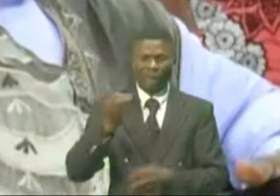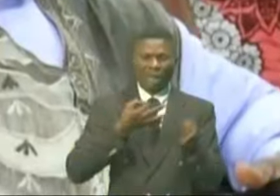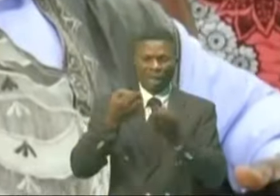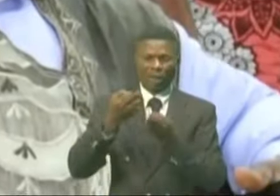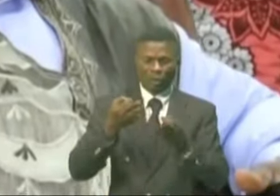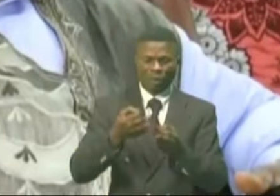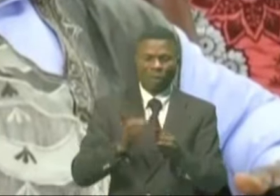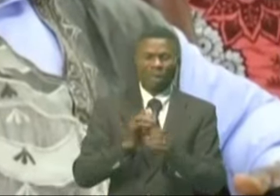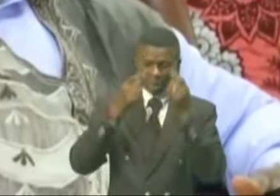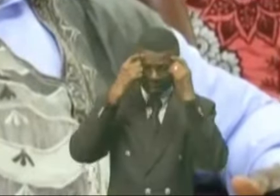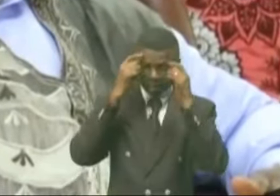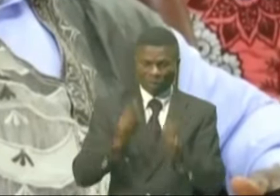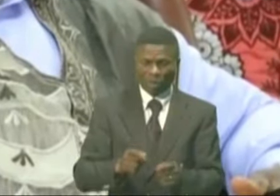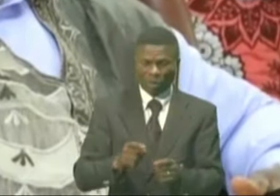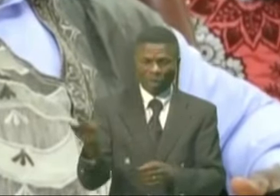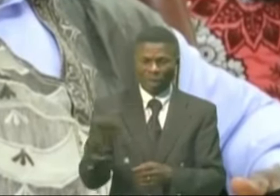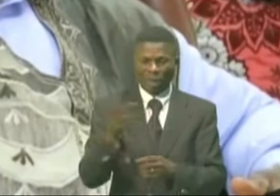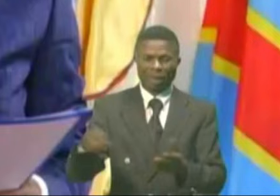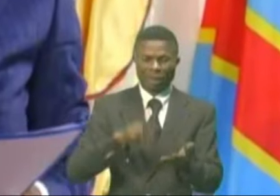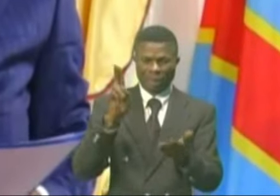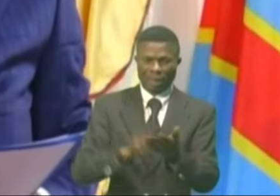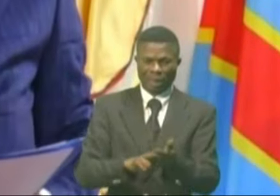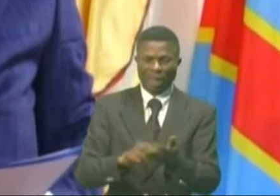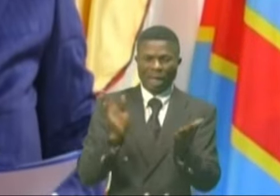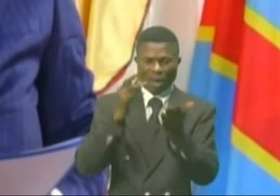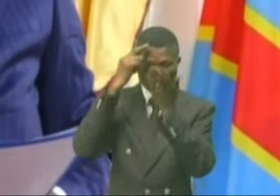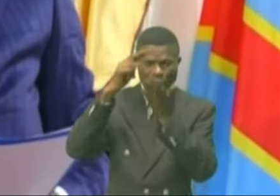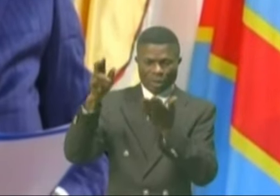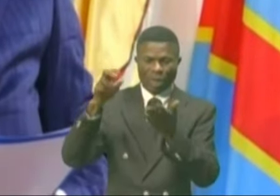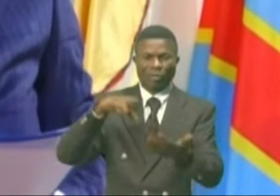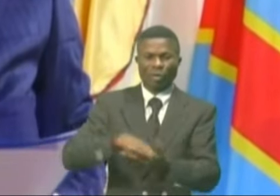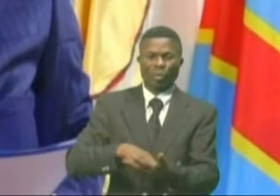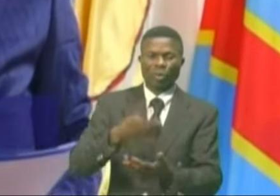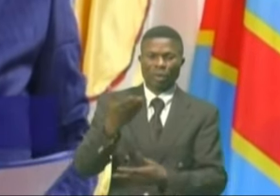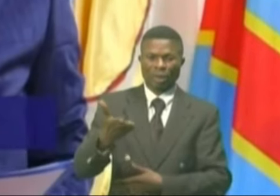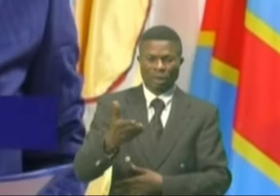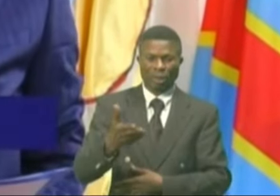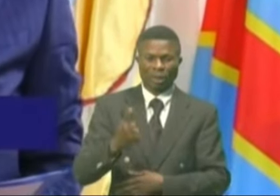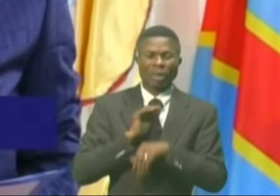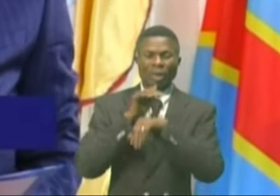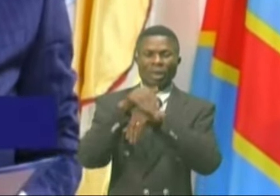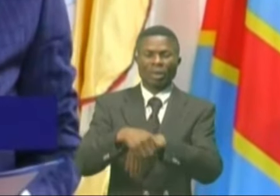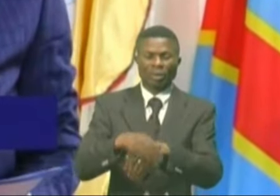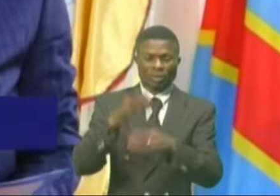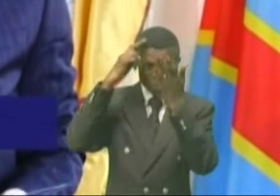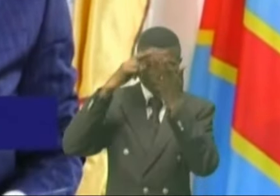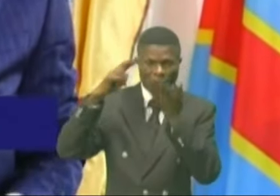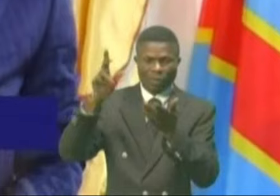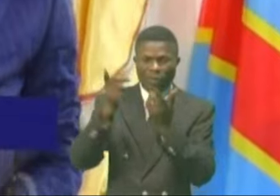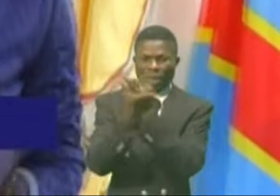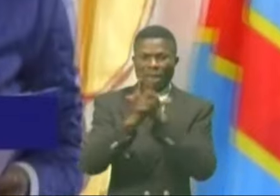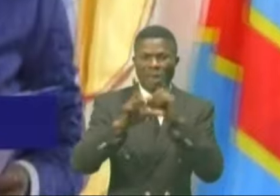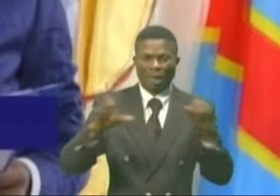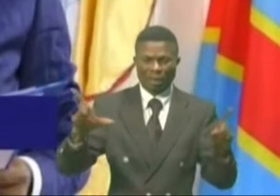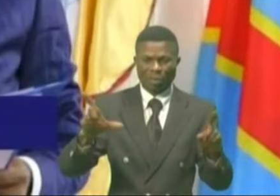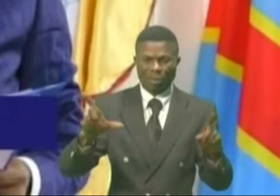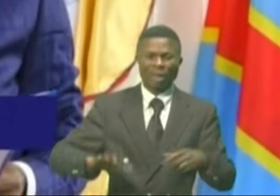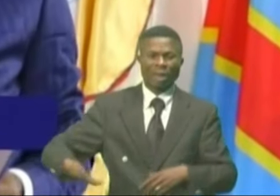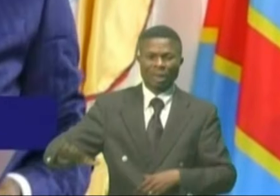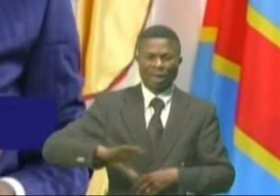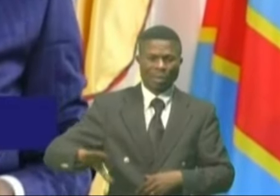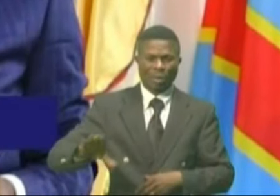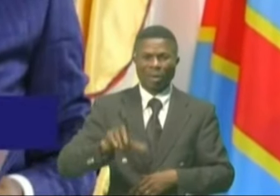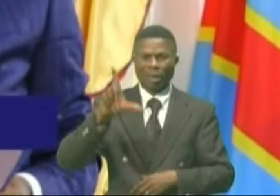les engagements de ces deux universités protestantes. Quel est l'engagement de l'Université libre des pays des Grands Lacs? C'est